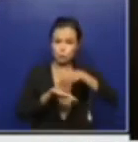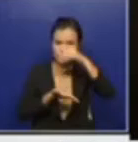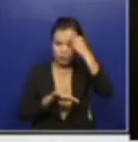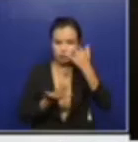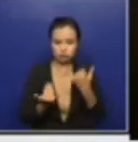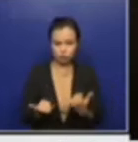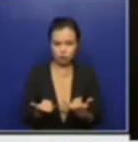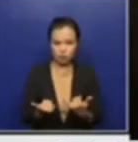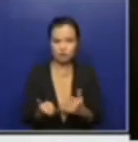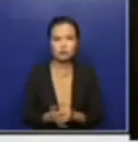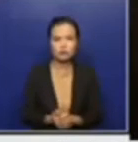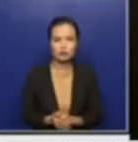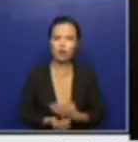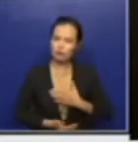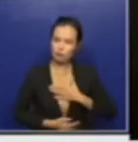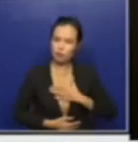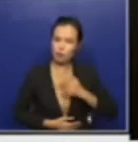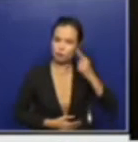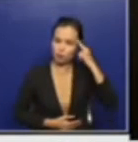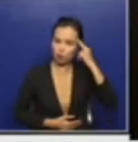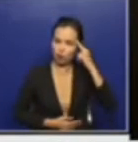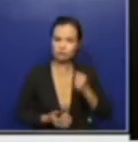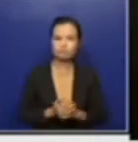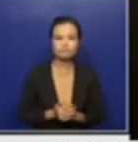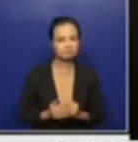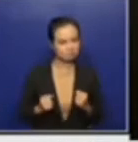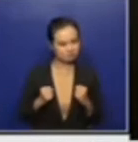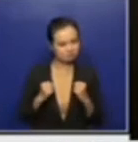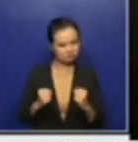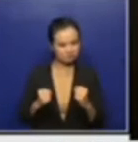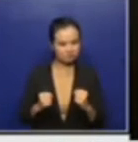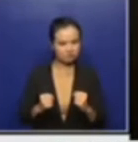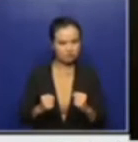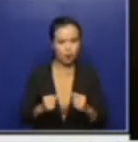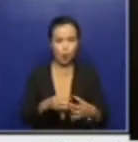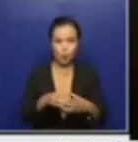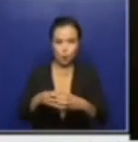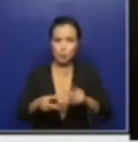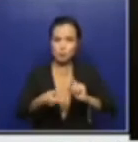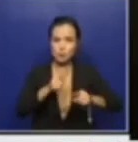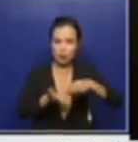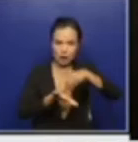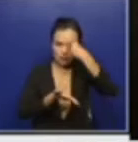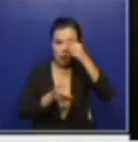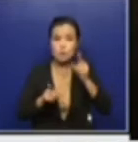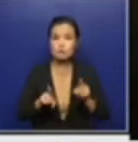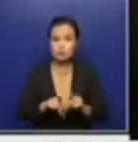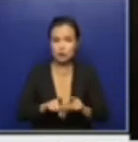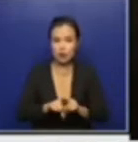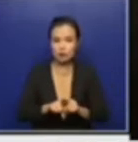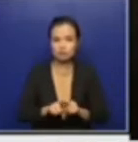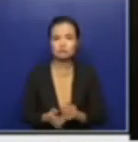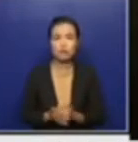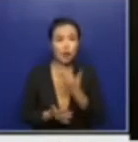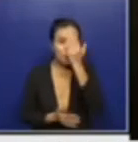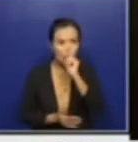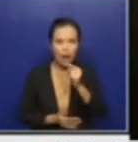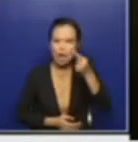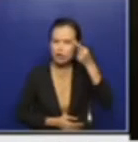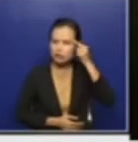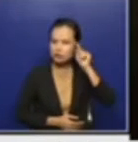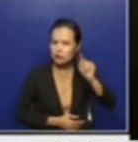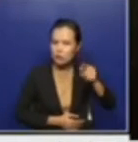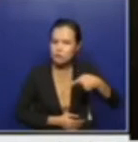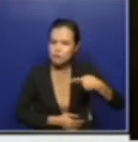นี้ผมก็คงต้องกล้าออกมาพร้อมๆกับเพื่อนนักศึกษาเช่นกันเพราะเขาคิดถึงประโยชน์ส่วนร